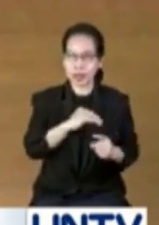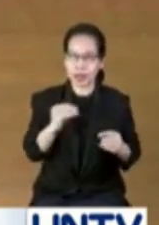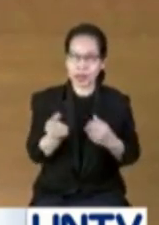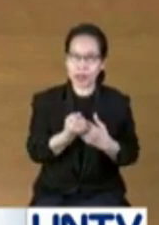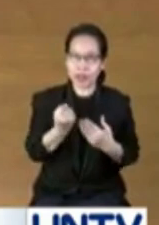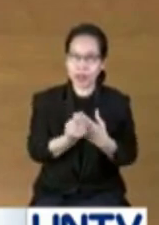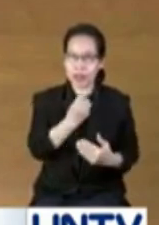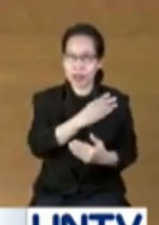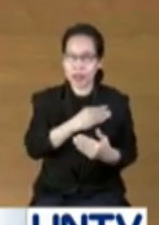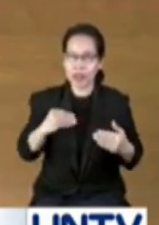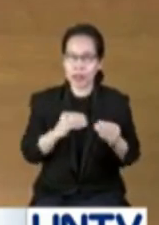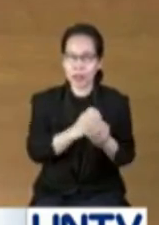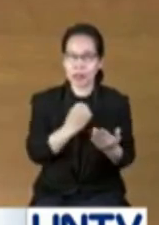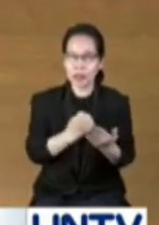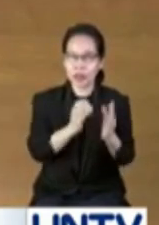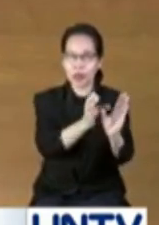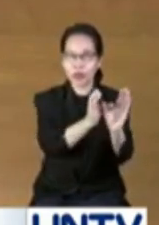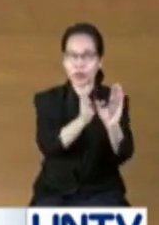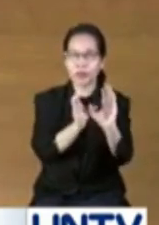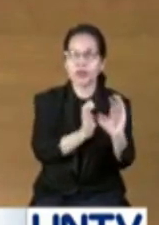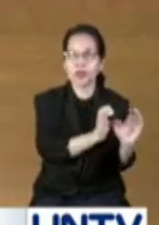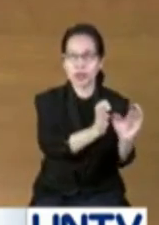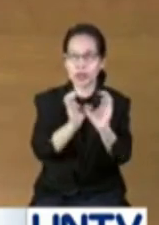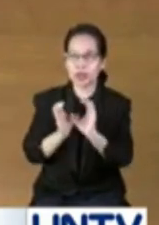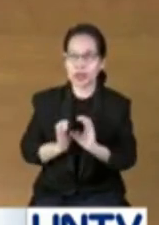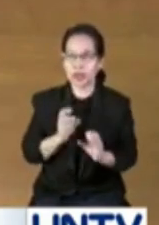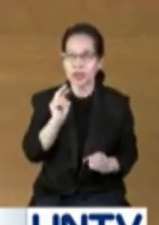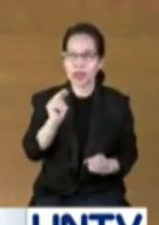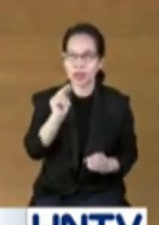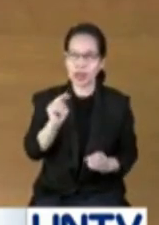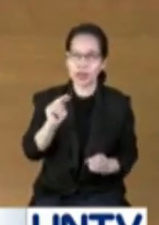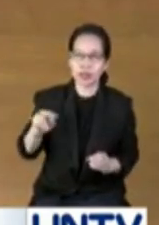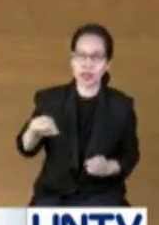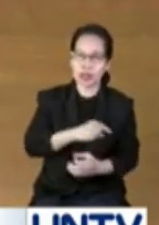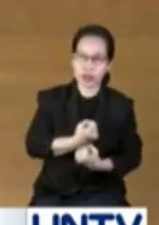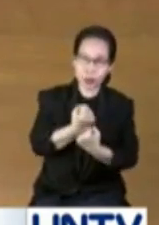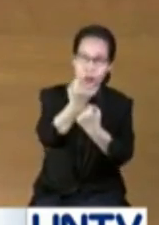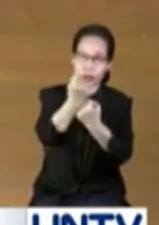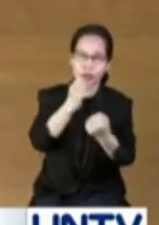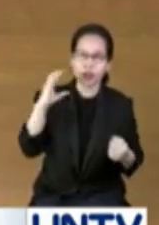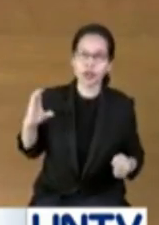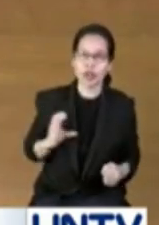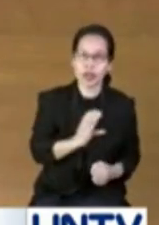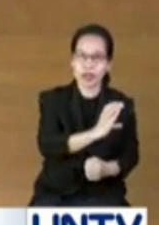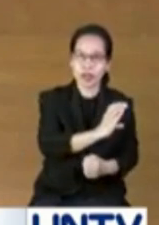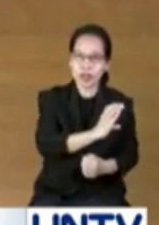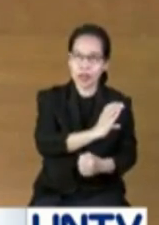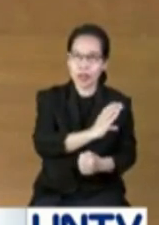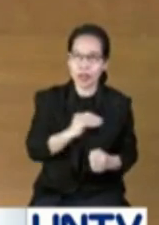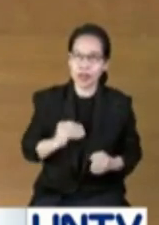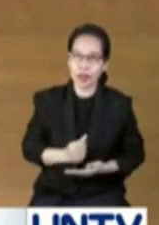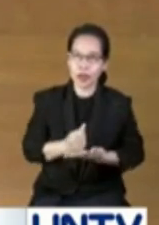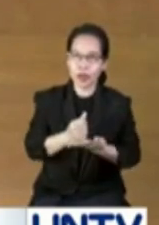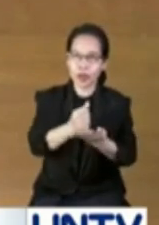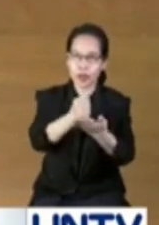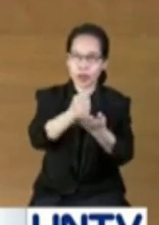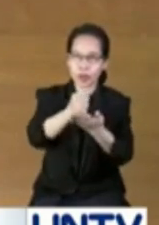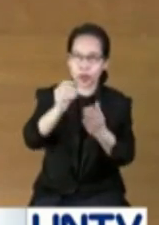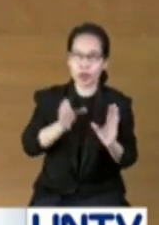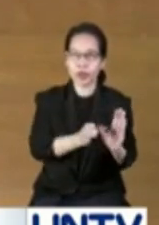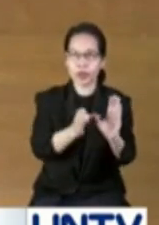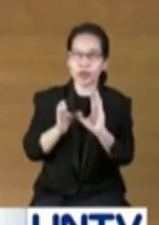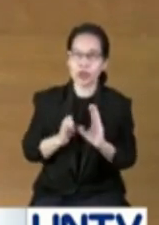ng kooperatiba, kakailanganin natin ang suporta ng Kongreso na maamyendahan ang Cooperative Code.